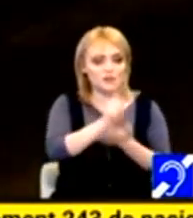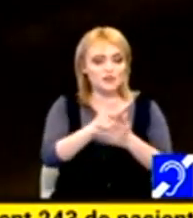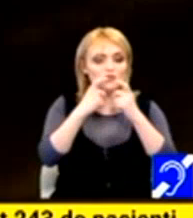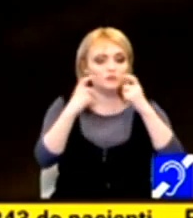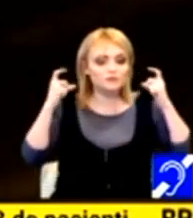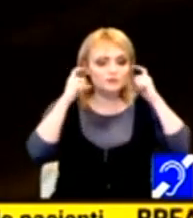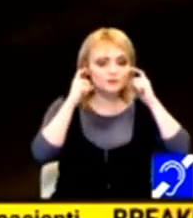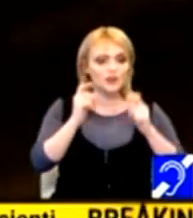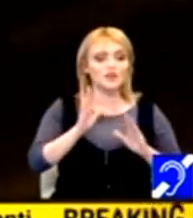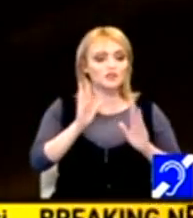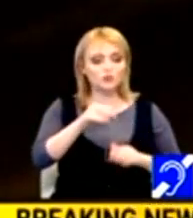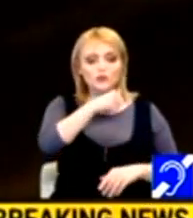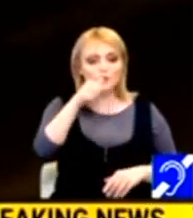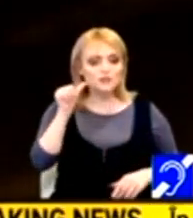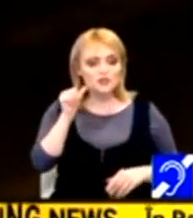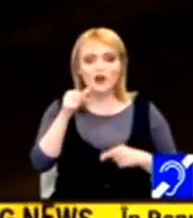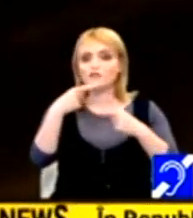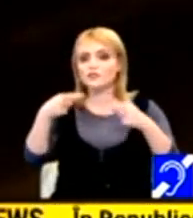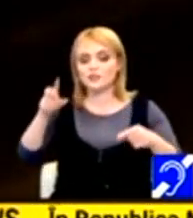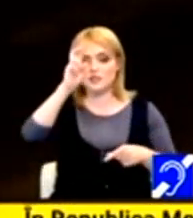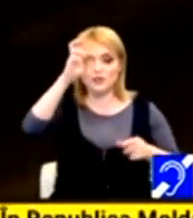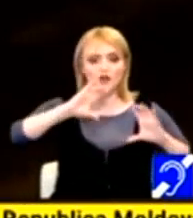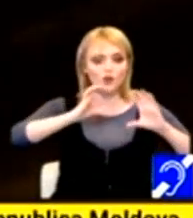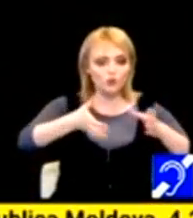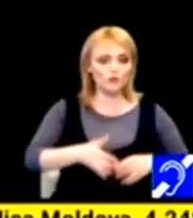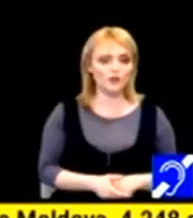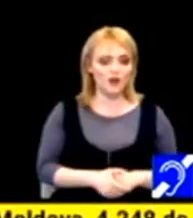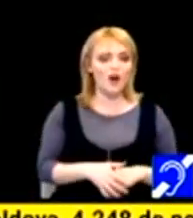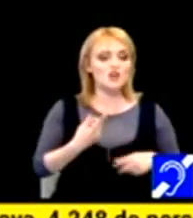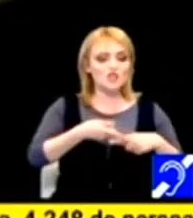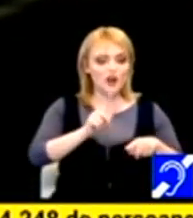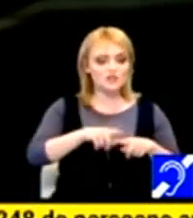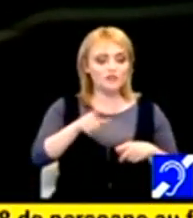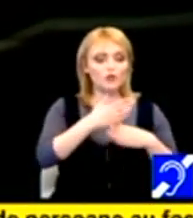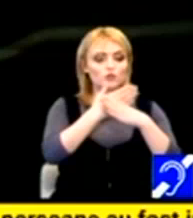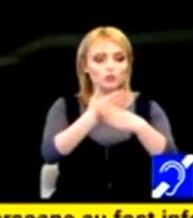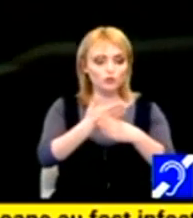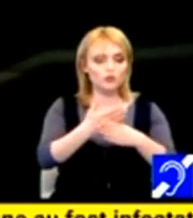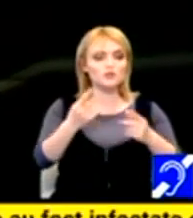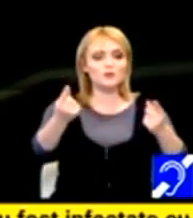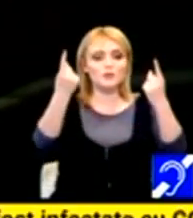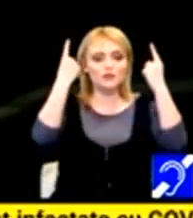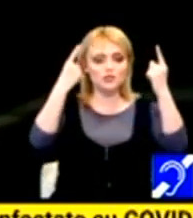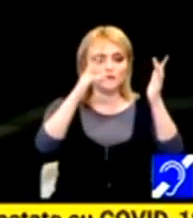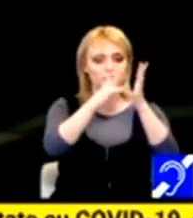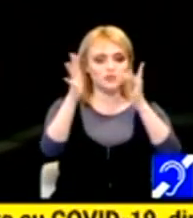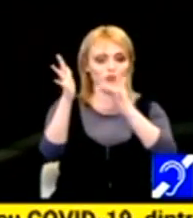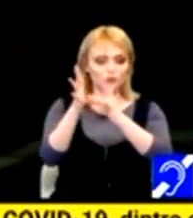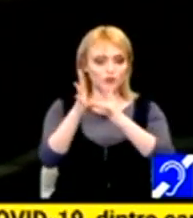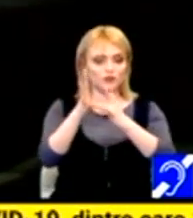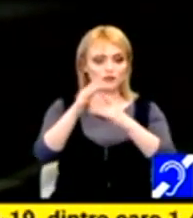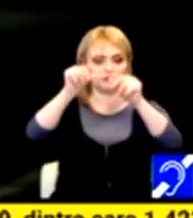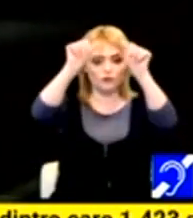protecție, nu doar în Brazilia, ci în întreaga lume. Și fac acest lucru cu ajutorul unei statui celebre pe plan mondial.